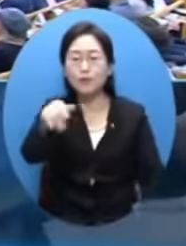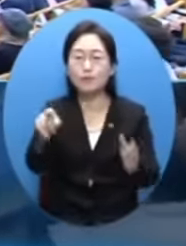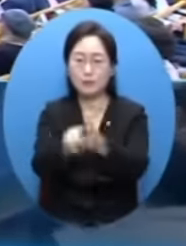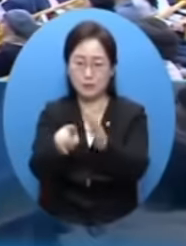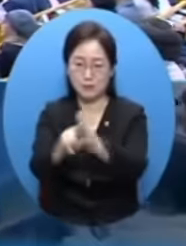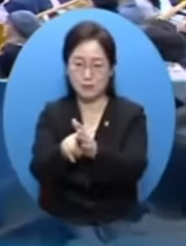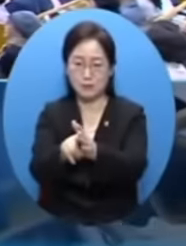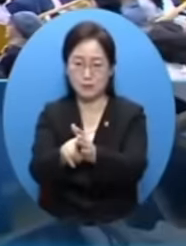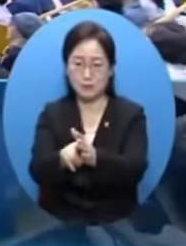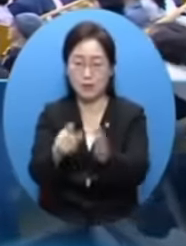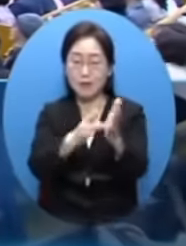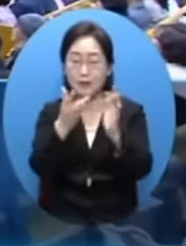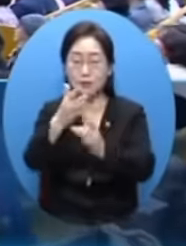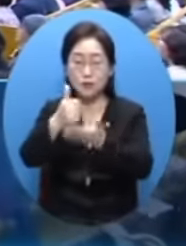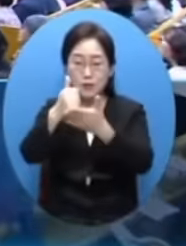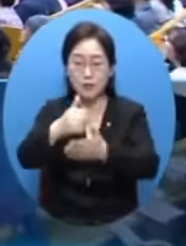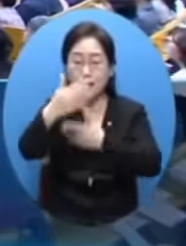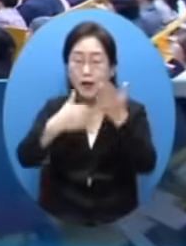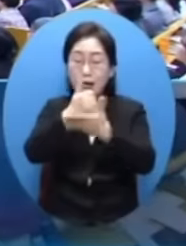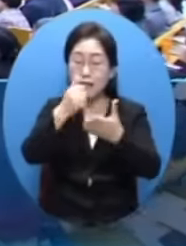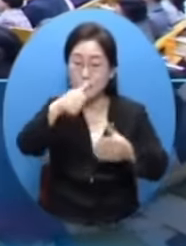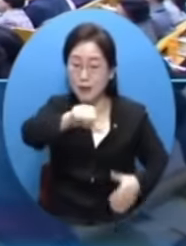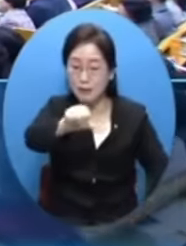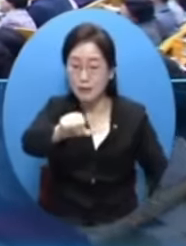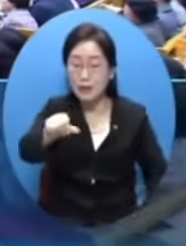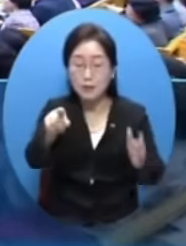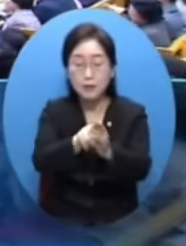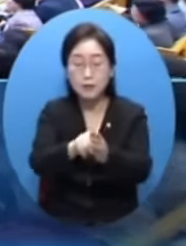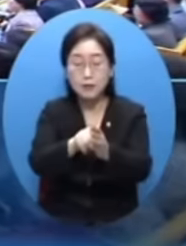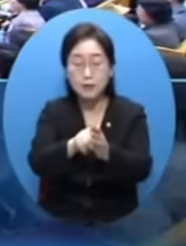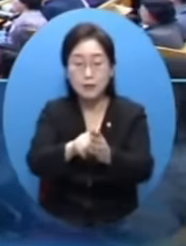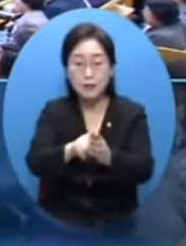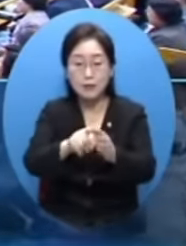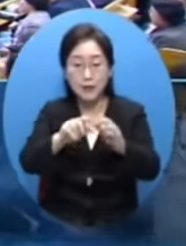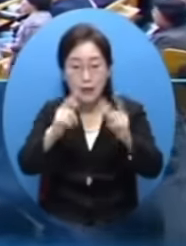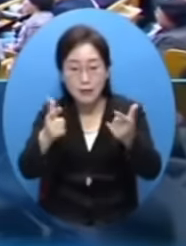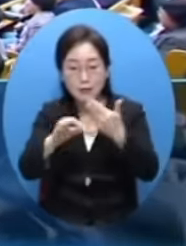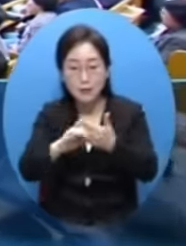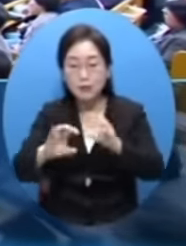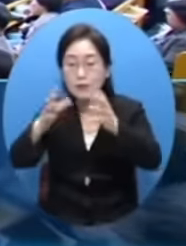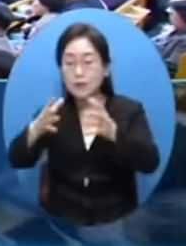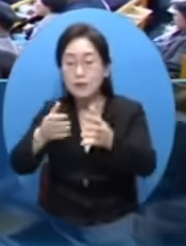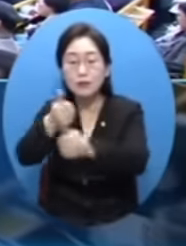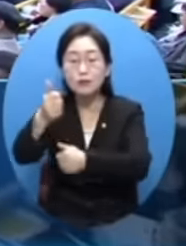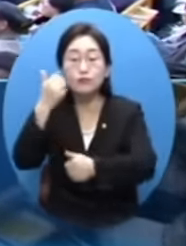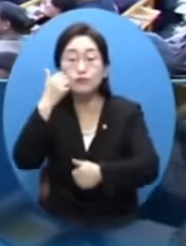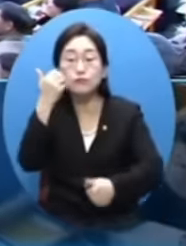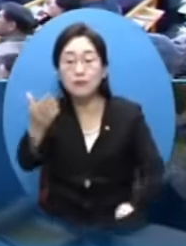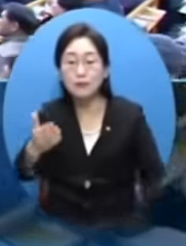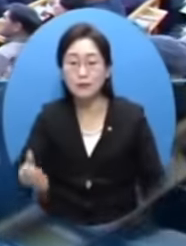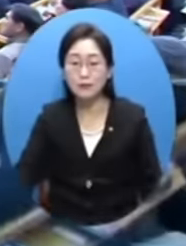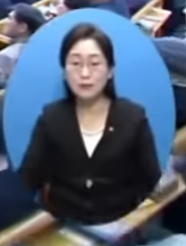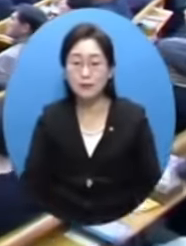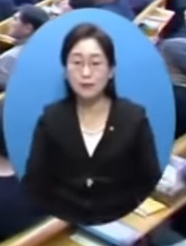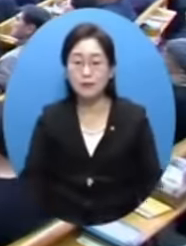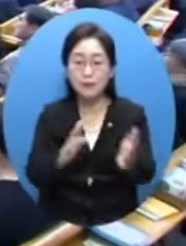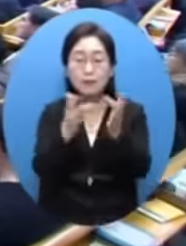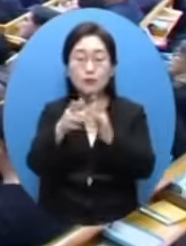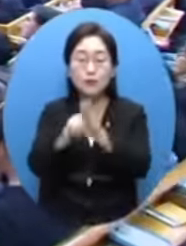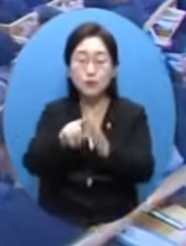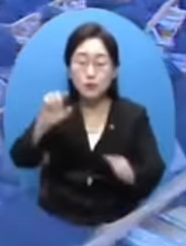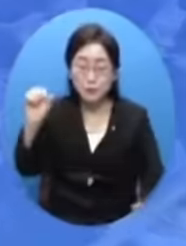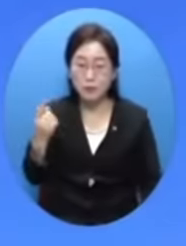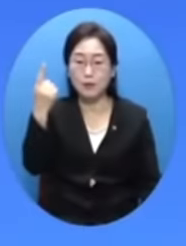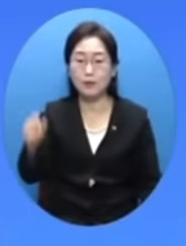믿음이니라. 예수께서 하나님의 아들이심을 믿는 자가 아니면 세상을 이기는 자가 누구냐. 예수를 믿음으로